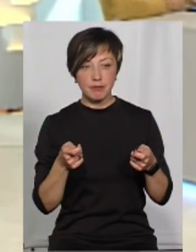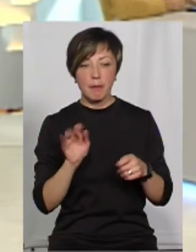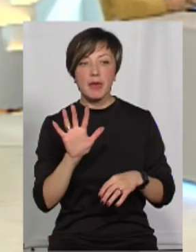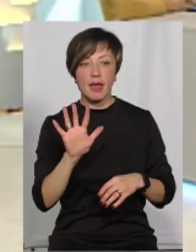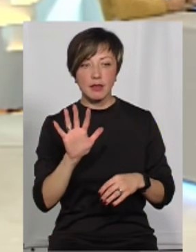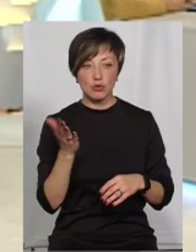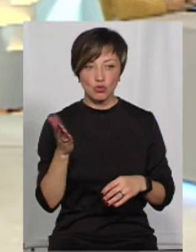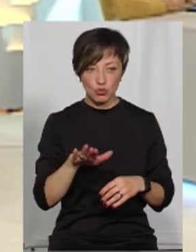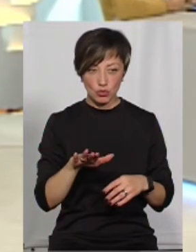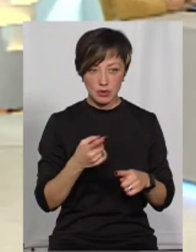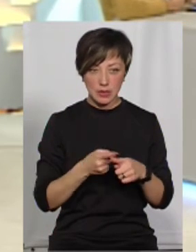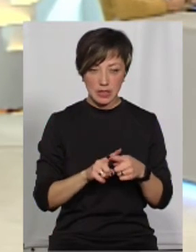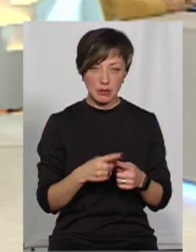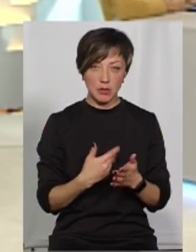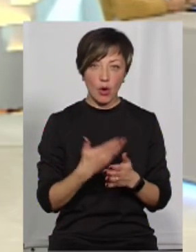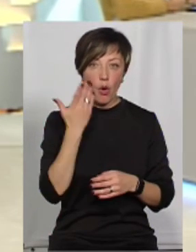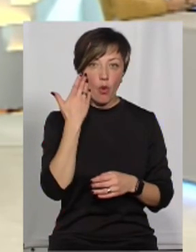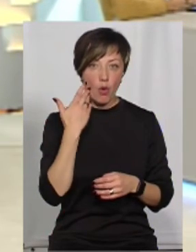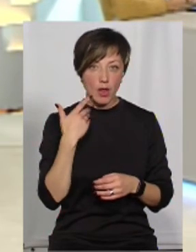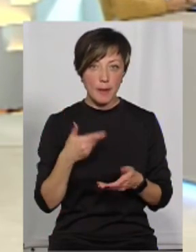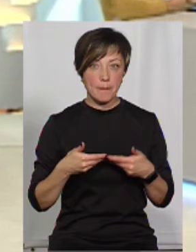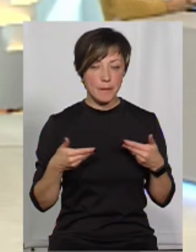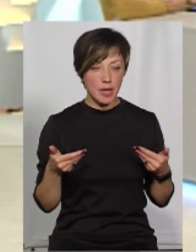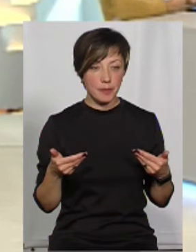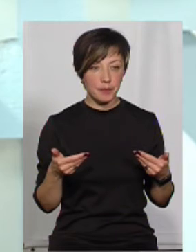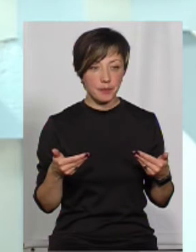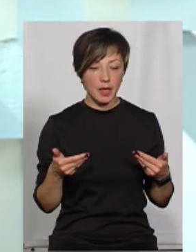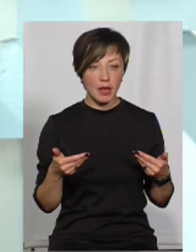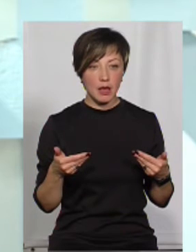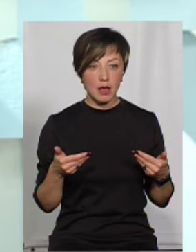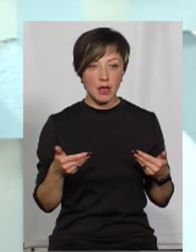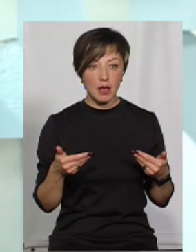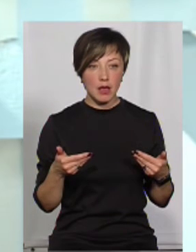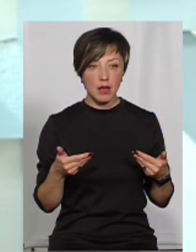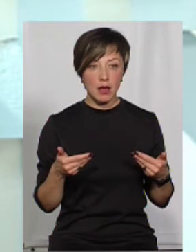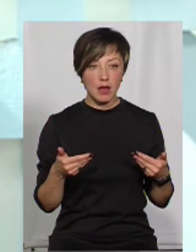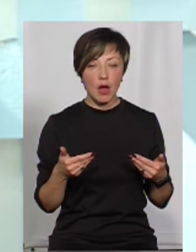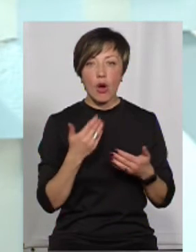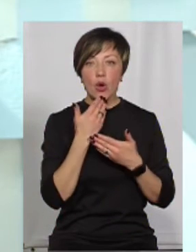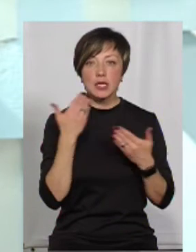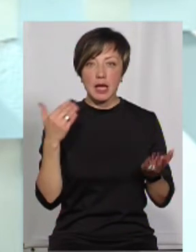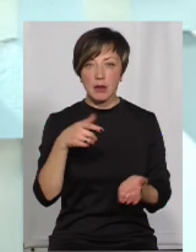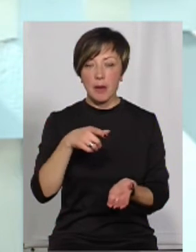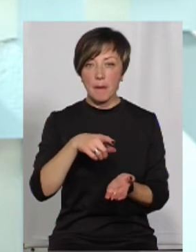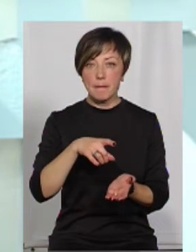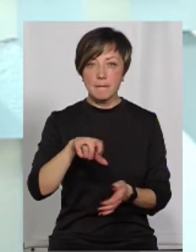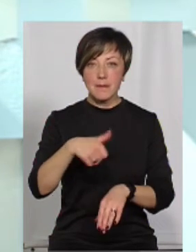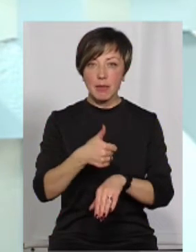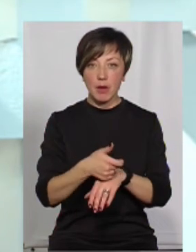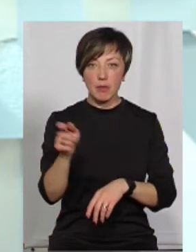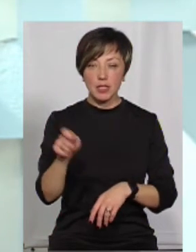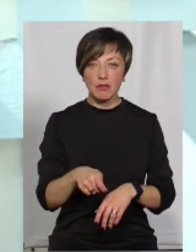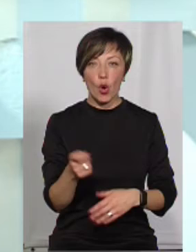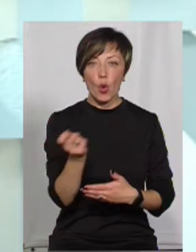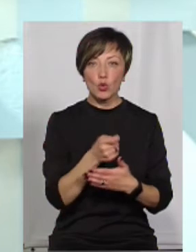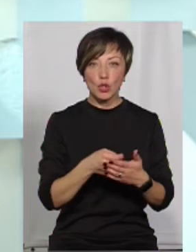5 профільних ліхтарів, і це, до прикладу, коли ми ставилося у нашу крайню прем'єру «Тев'є Тевелі», приїздив до нас